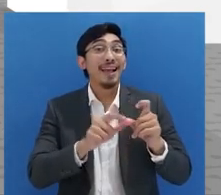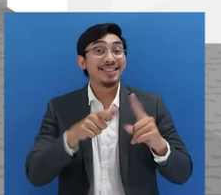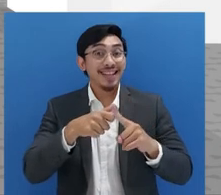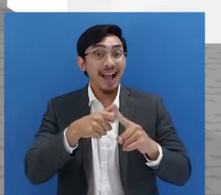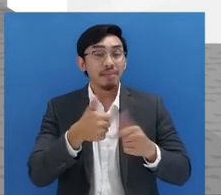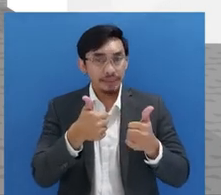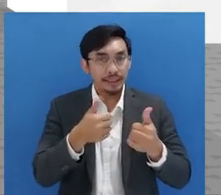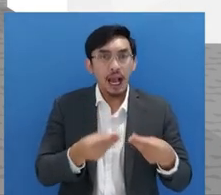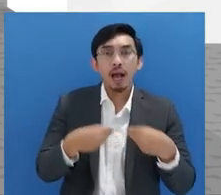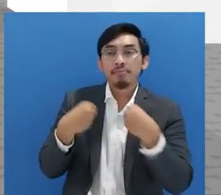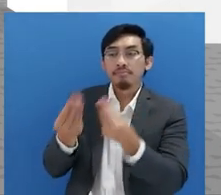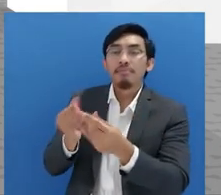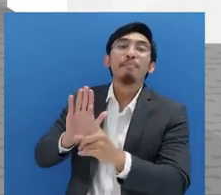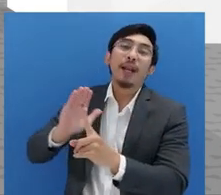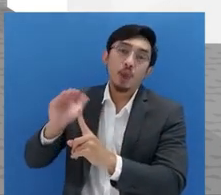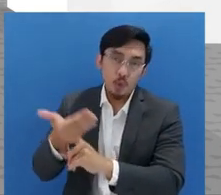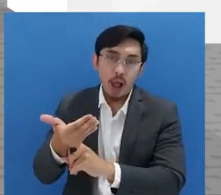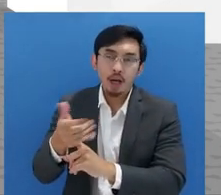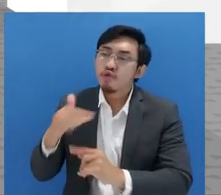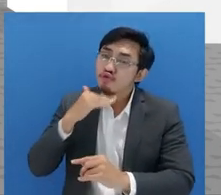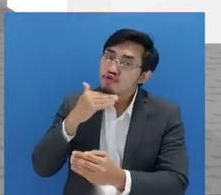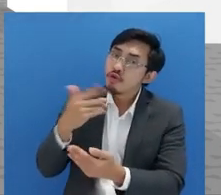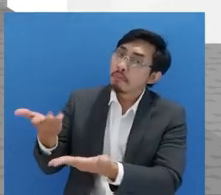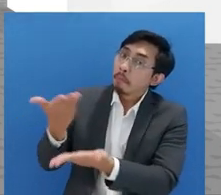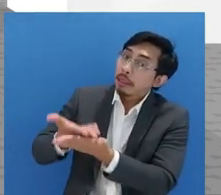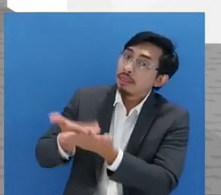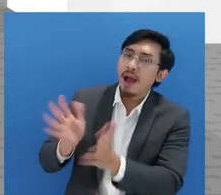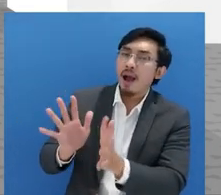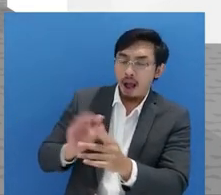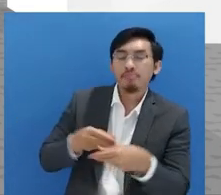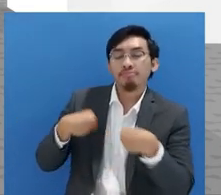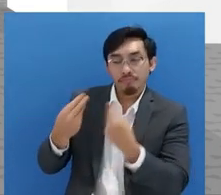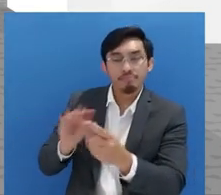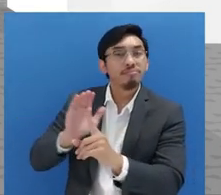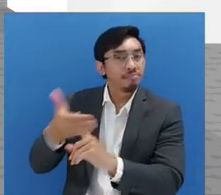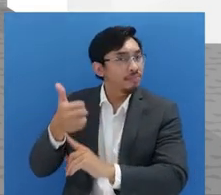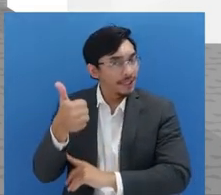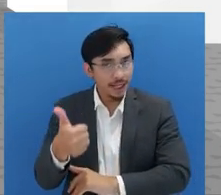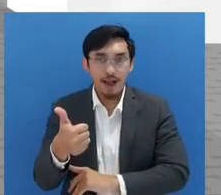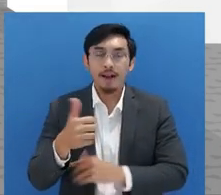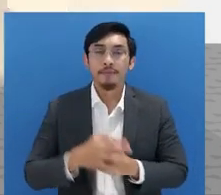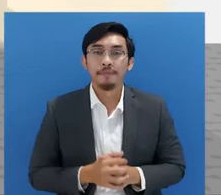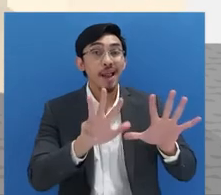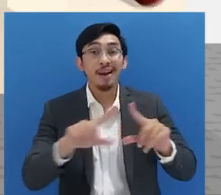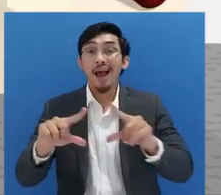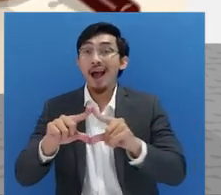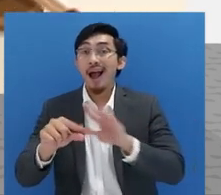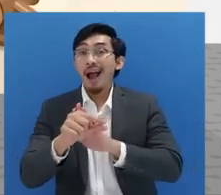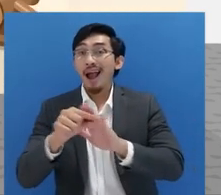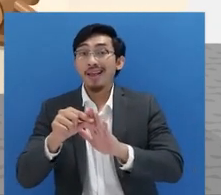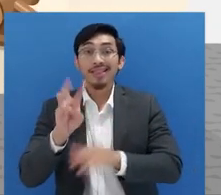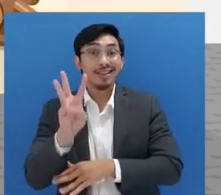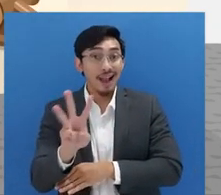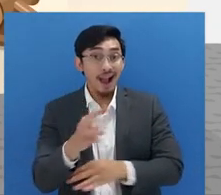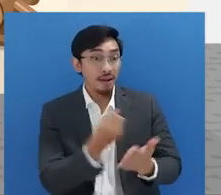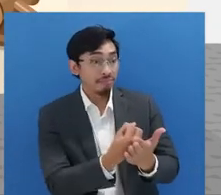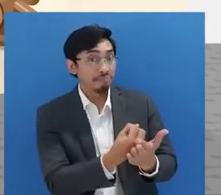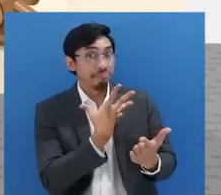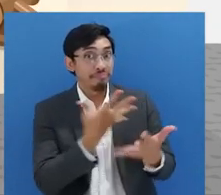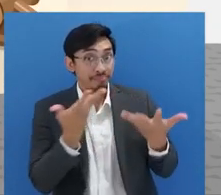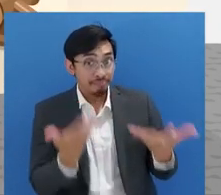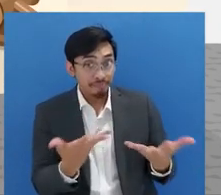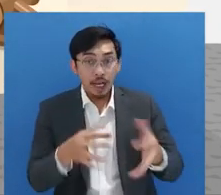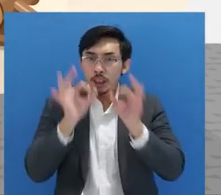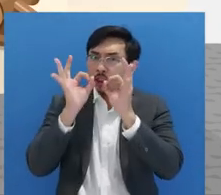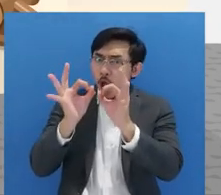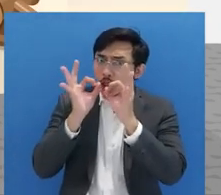hal tertentu, LPSK dapat memberikan perlindungan tanpa diajukan permohonan. Dan di